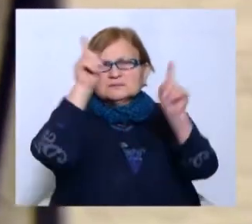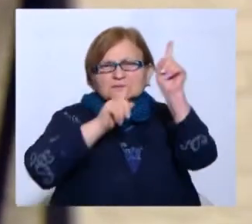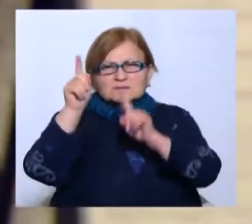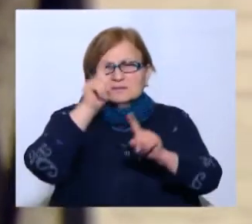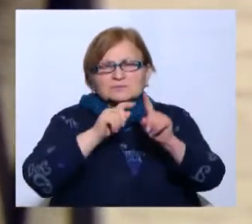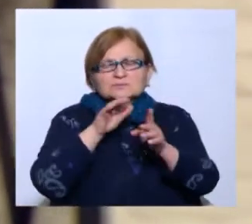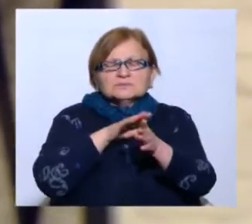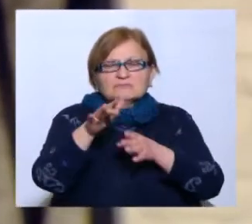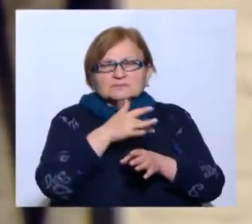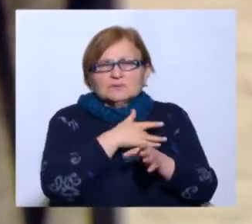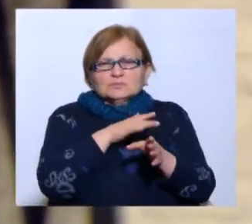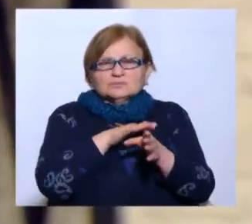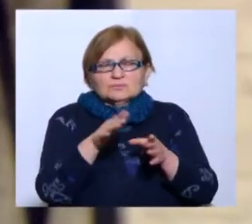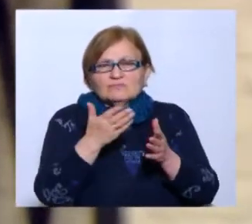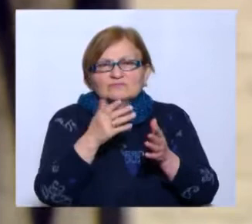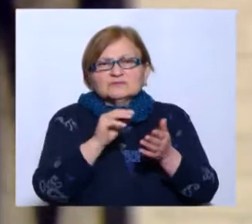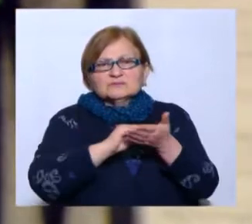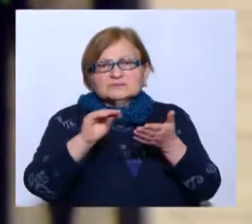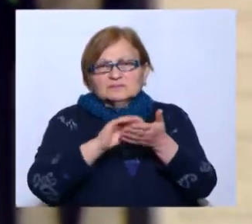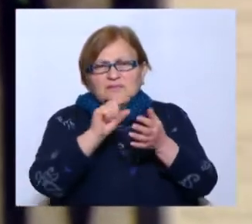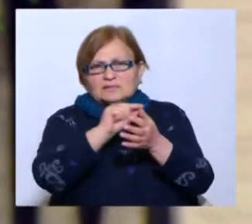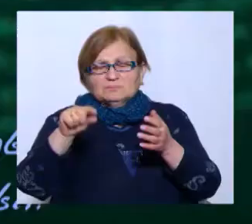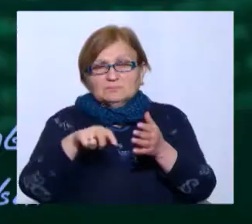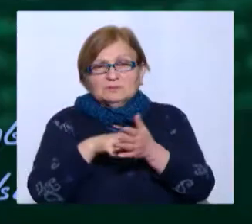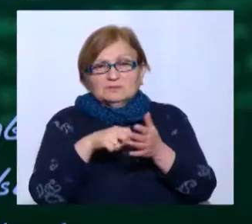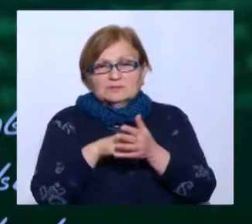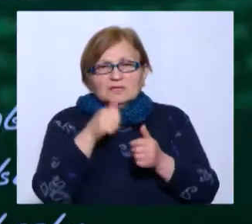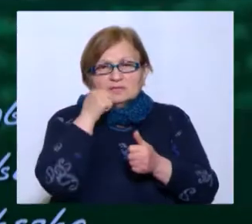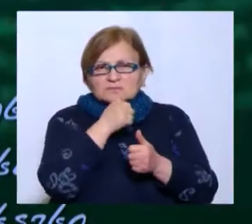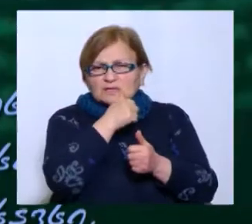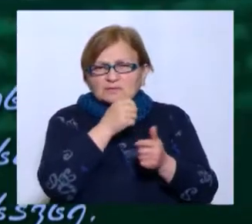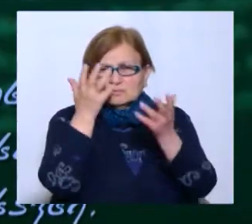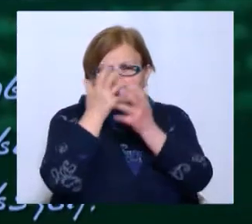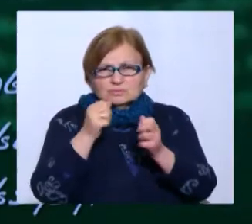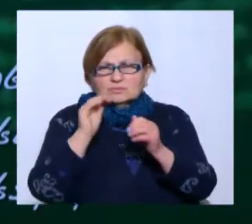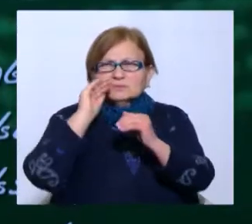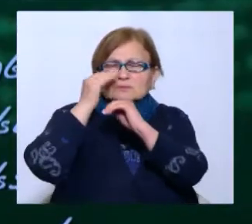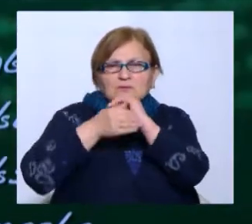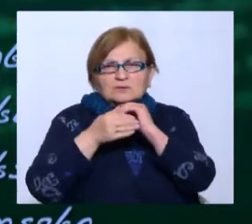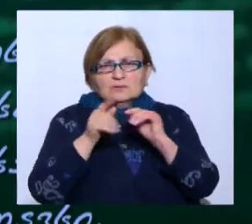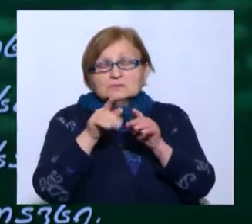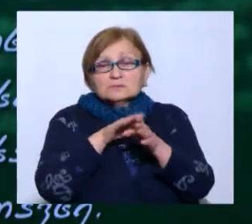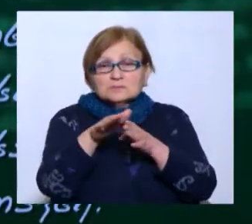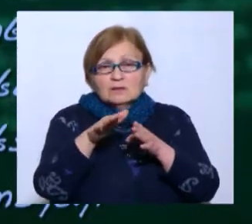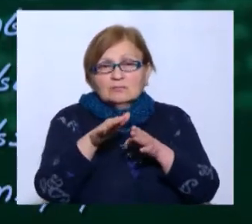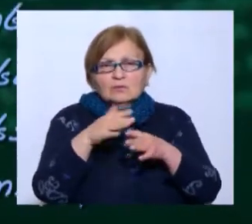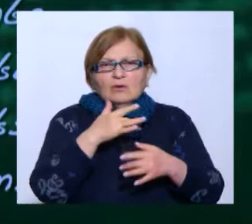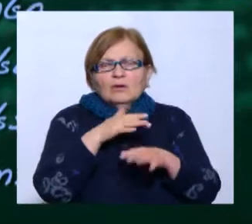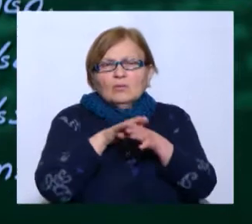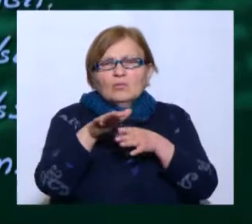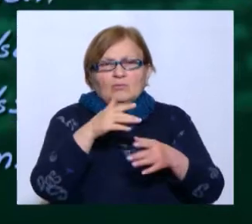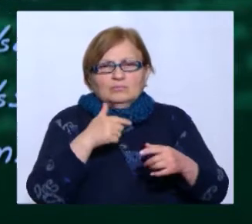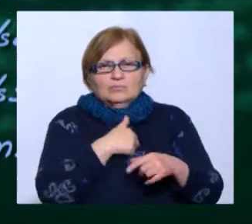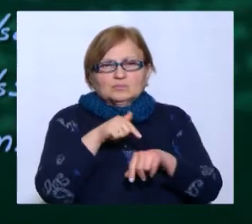არის სავსე გრძნობით, ვით რითმებით ეს წერილი. საიდუმლო შუქით არე ისე არის შესუდრული, ისე სავსე უხგრძნობებით ვით